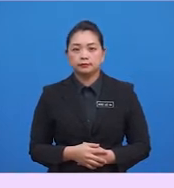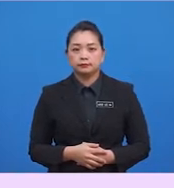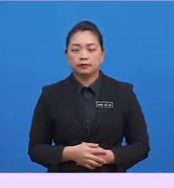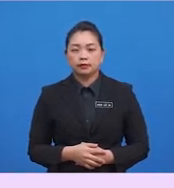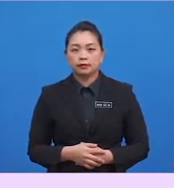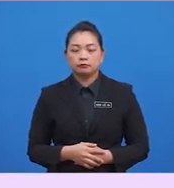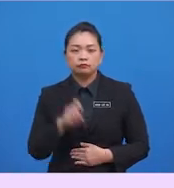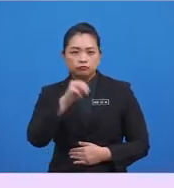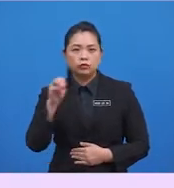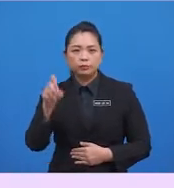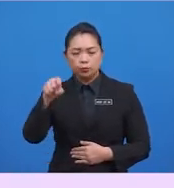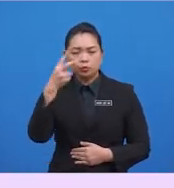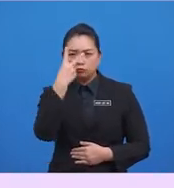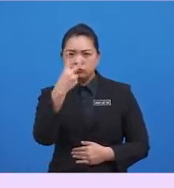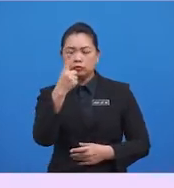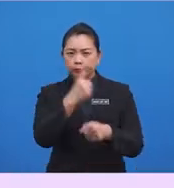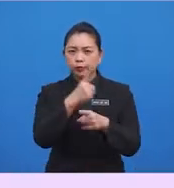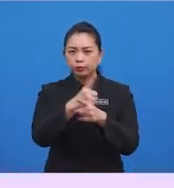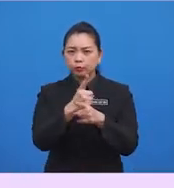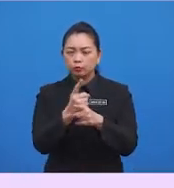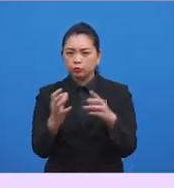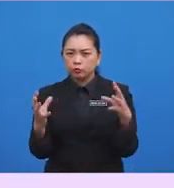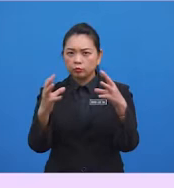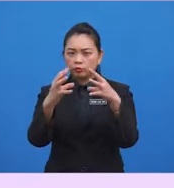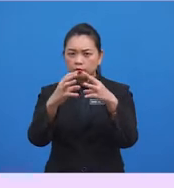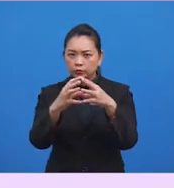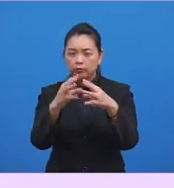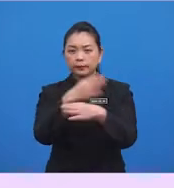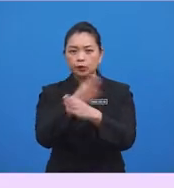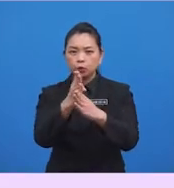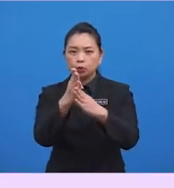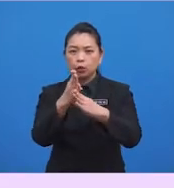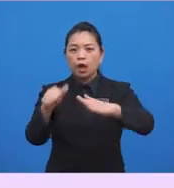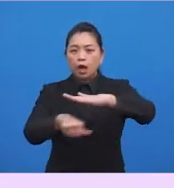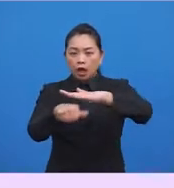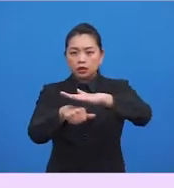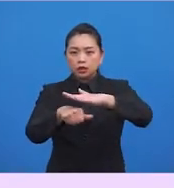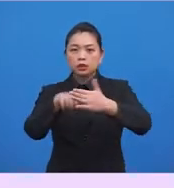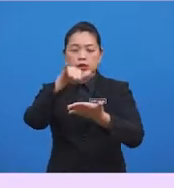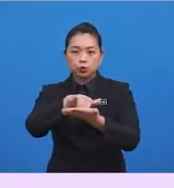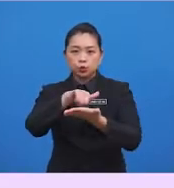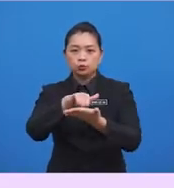Murid-murid perlu amati betul-betul gabungan bagi setiap bentuk asas tersebut.